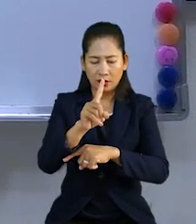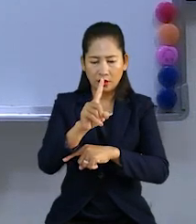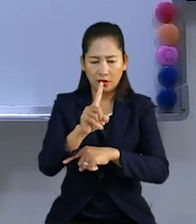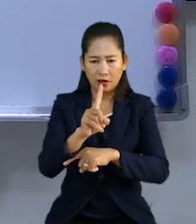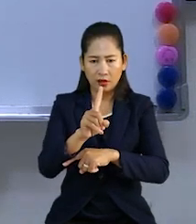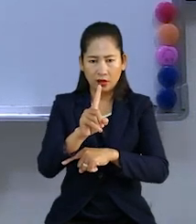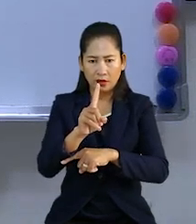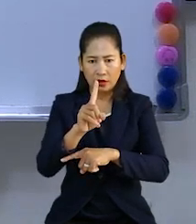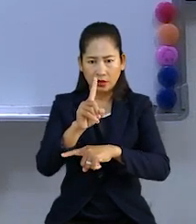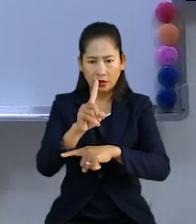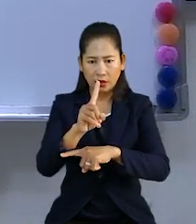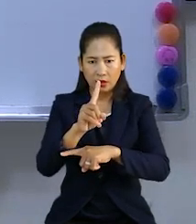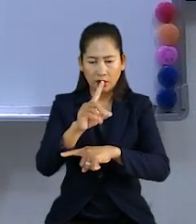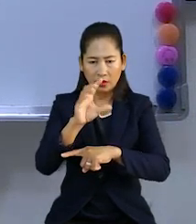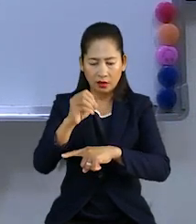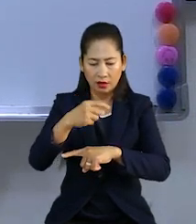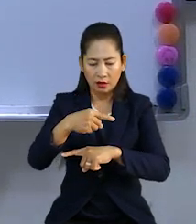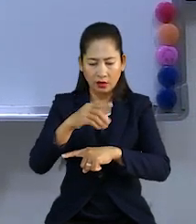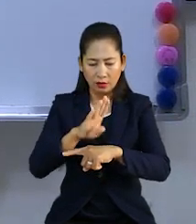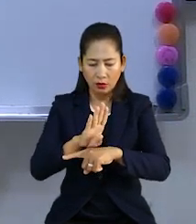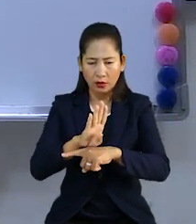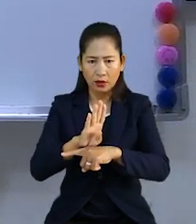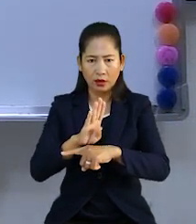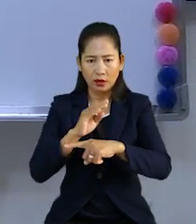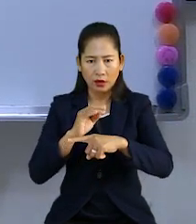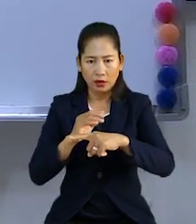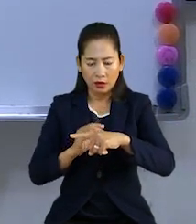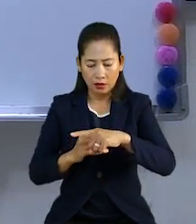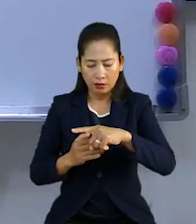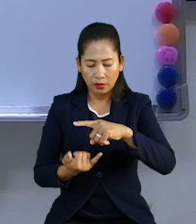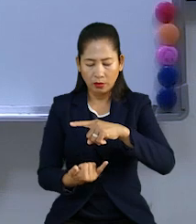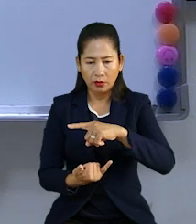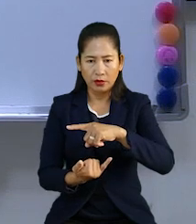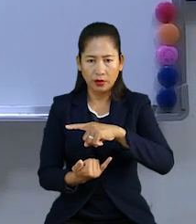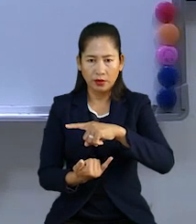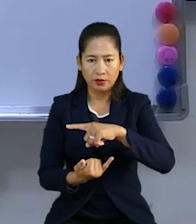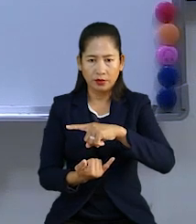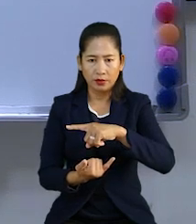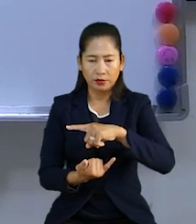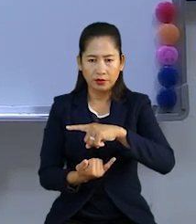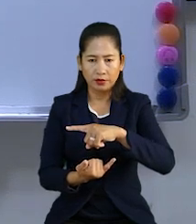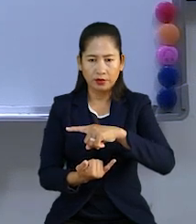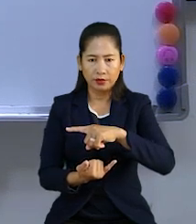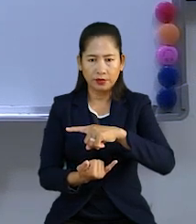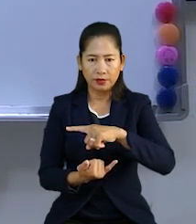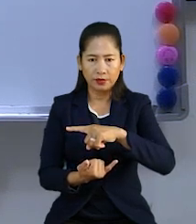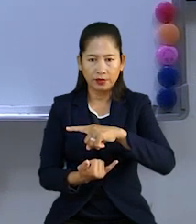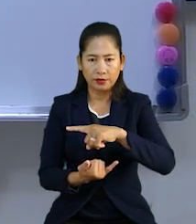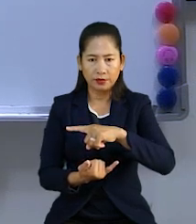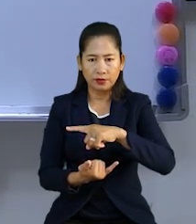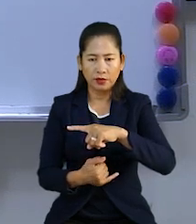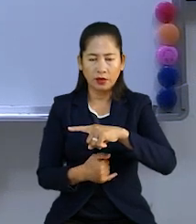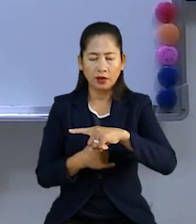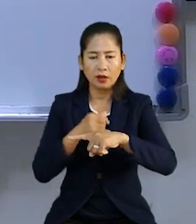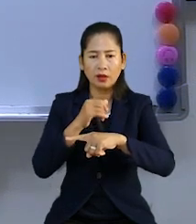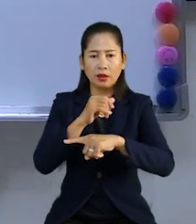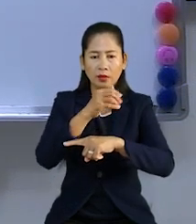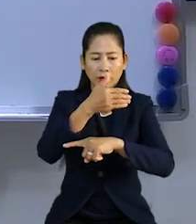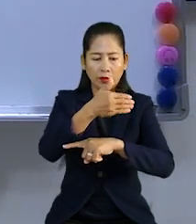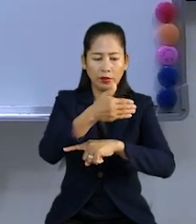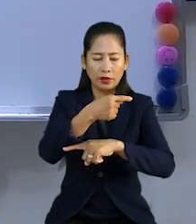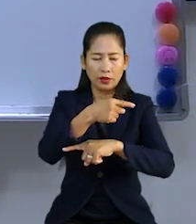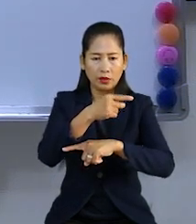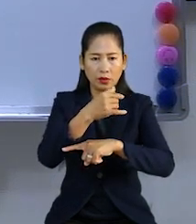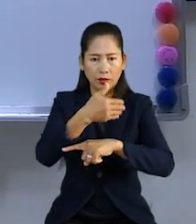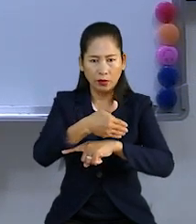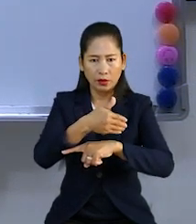Chà, dừng ai đọp bàn hỏi. Đọp đọp bốn nơi gió bằng mùi. Chà. Tông mớn, bàm buồn,